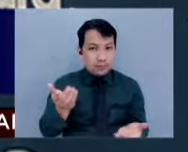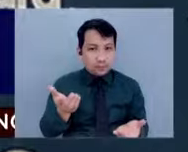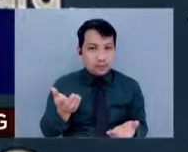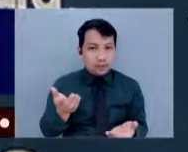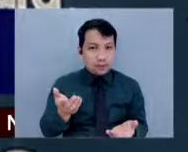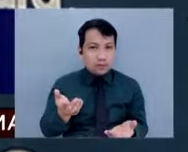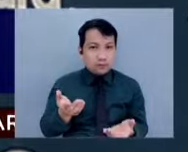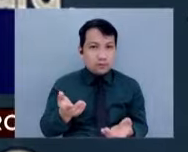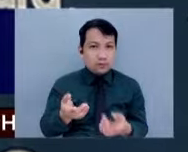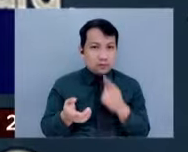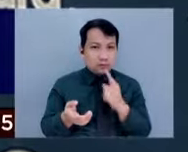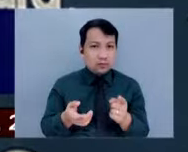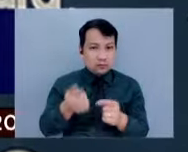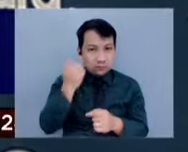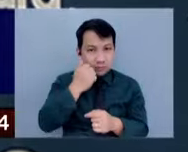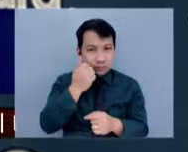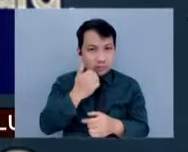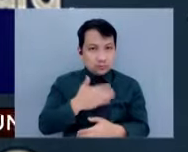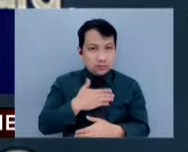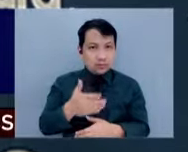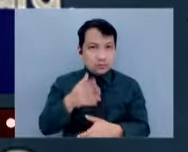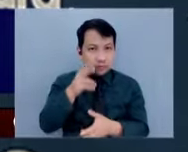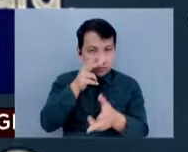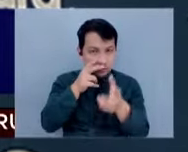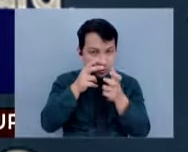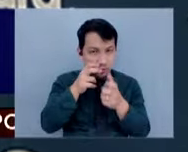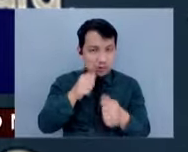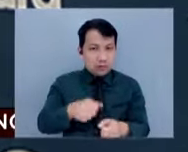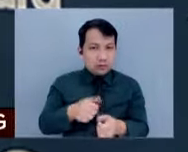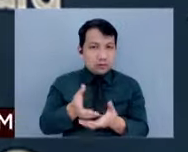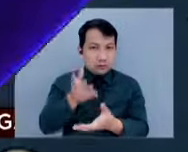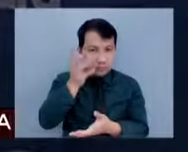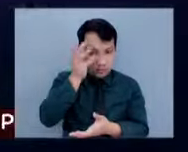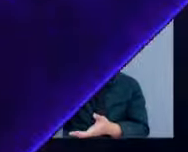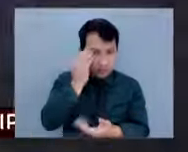be always willing to listen, always willing to learn.